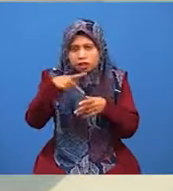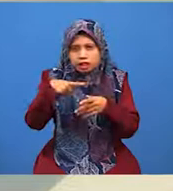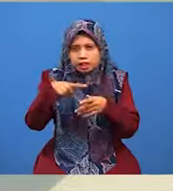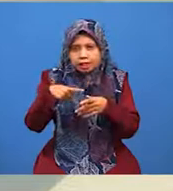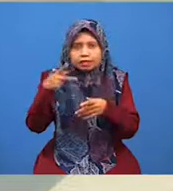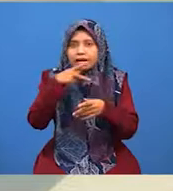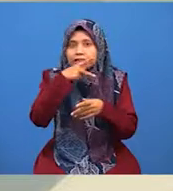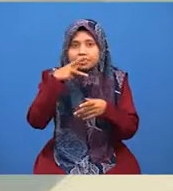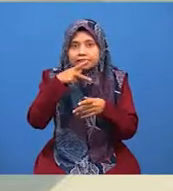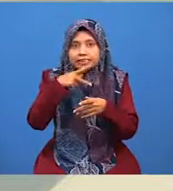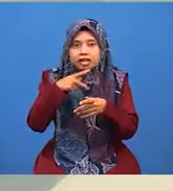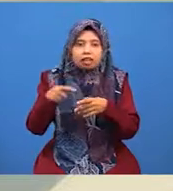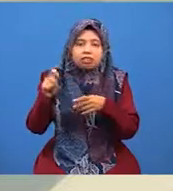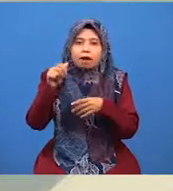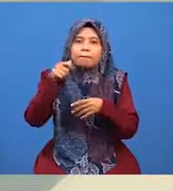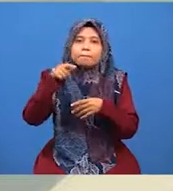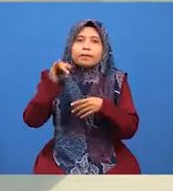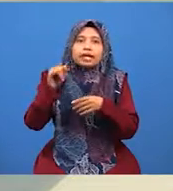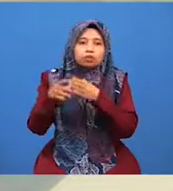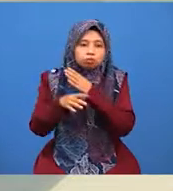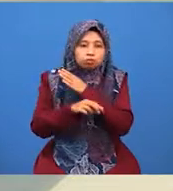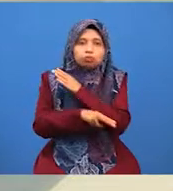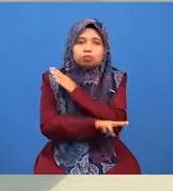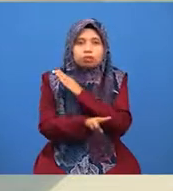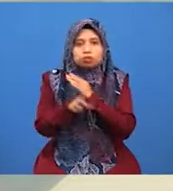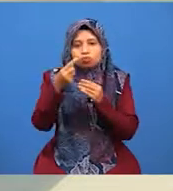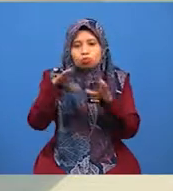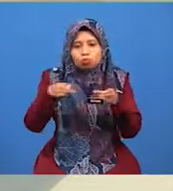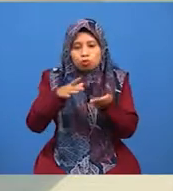ubi yang dapat menjadi penawar kanser.